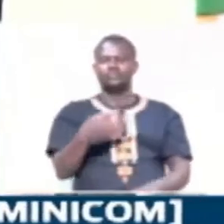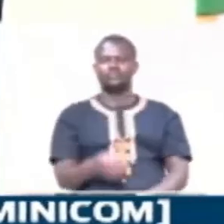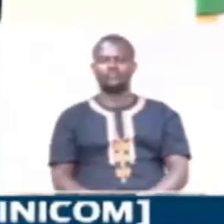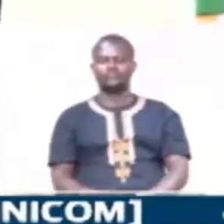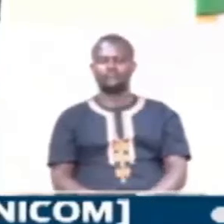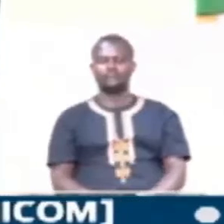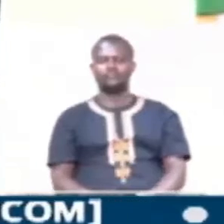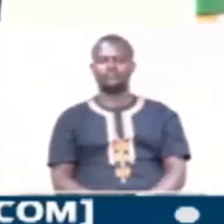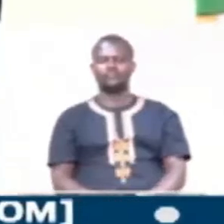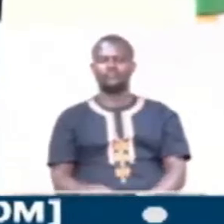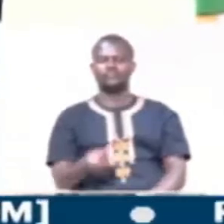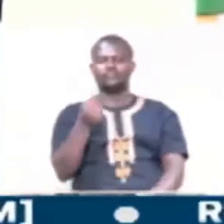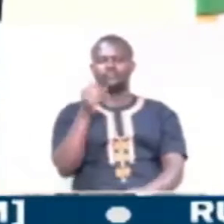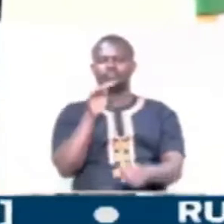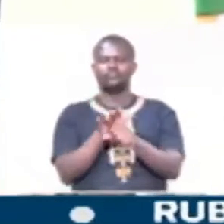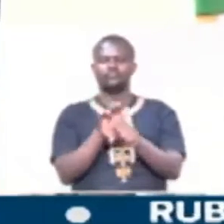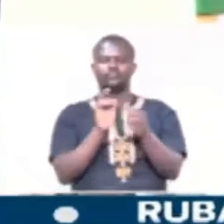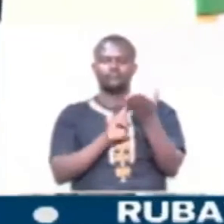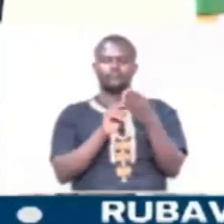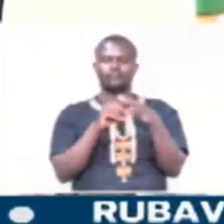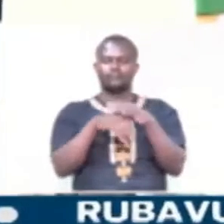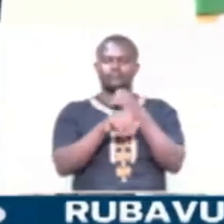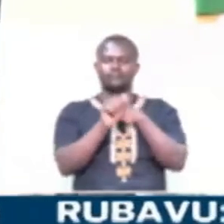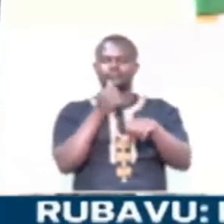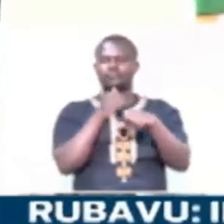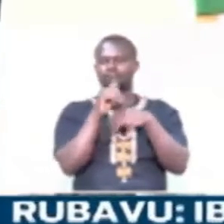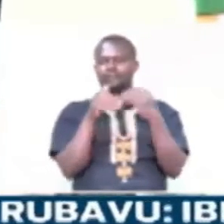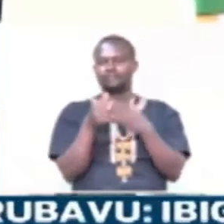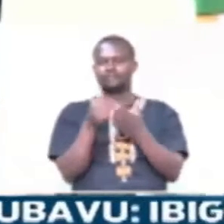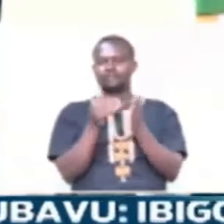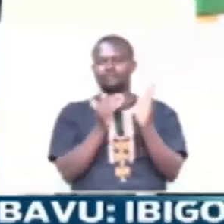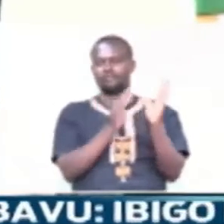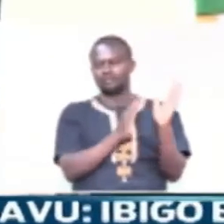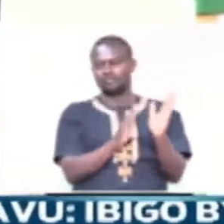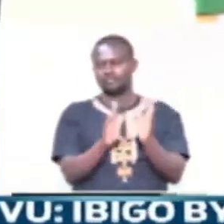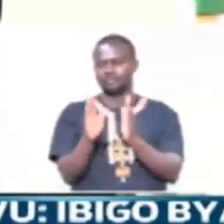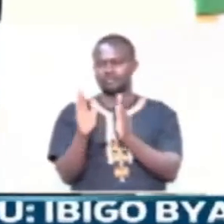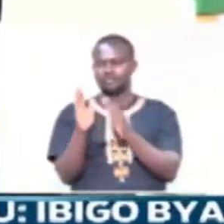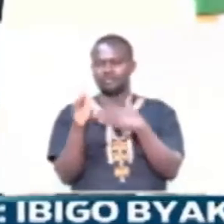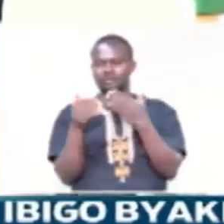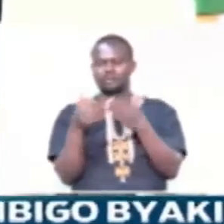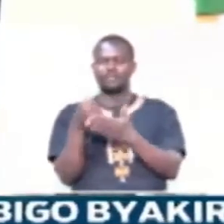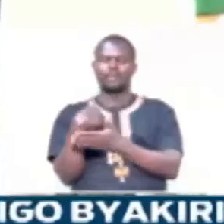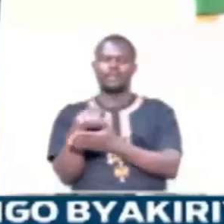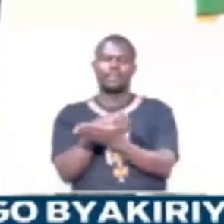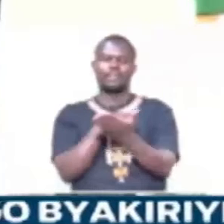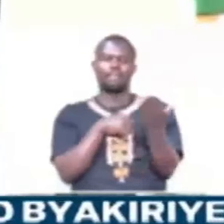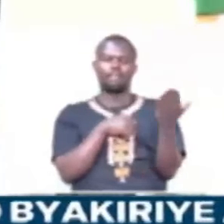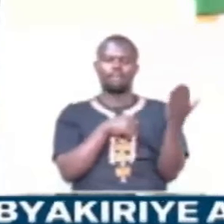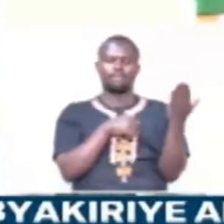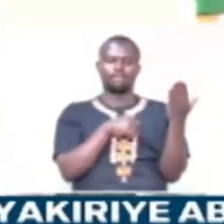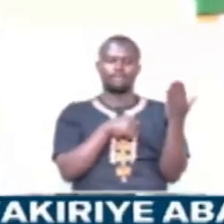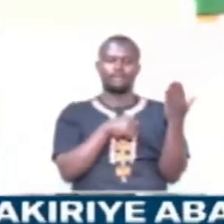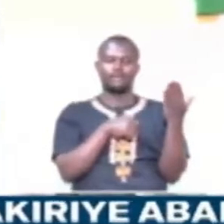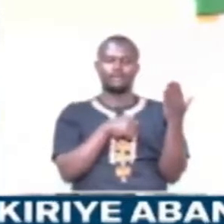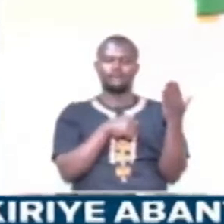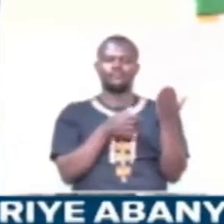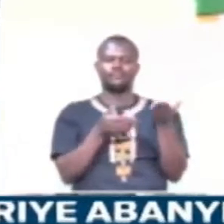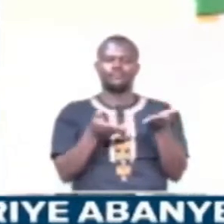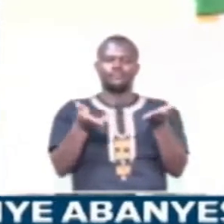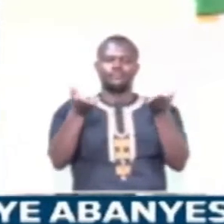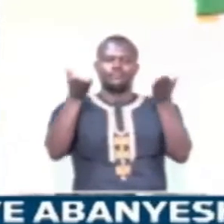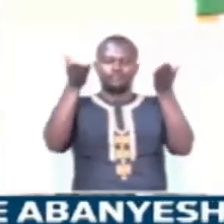menshi azakoreshwa mu bikorwa biteganyijwe mu kuzahura ubukungu harimo no kwagura